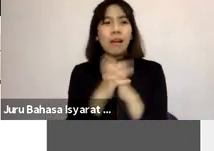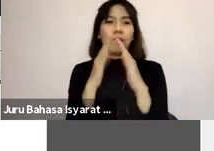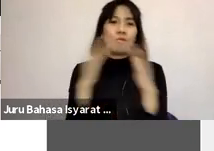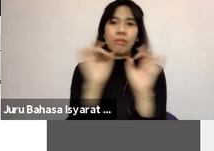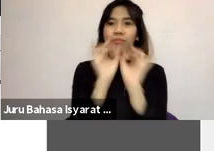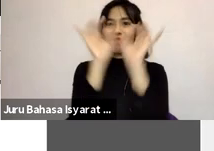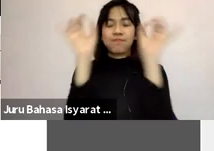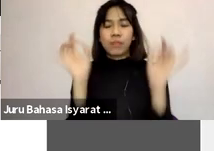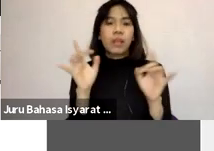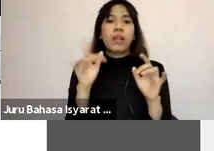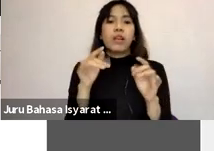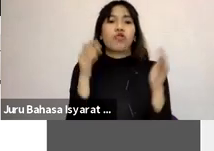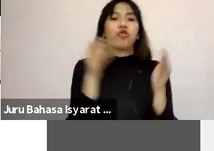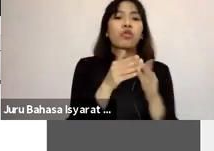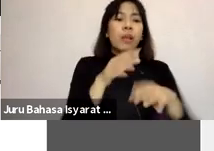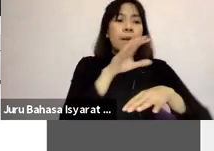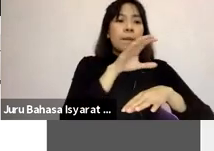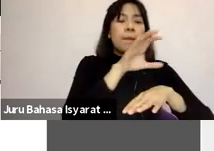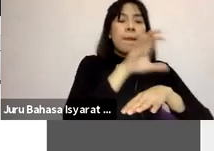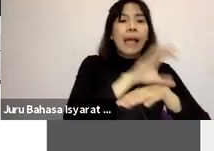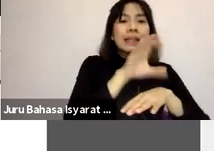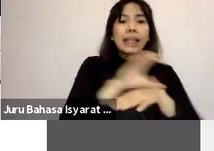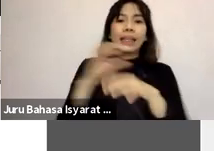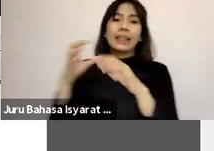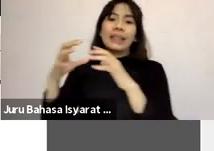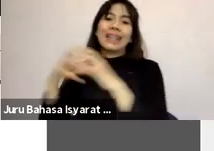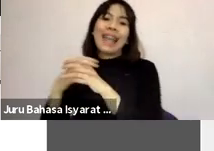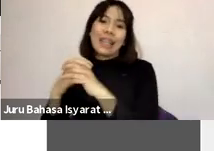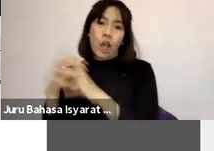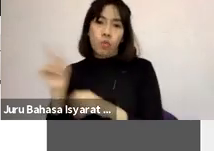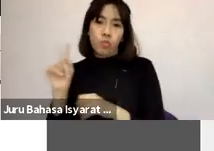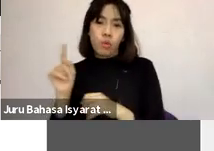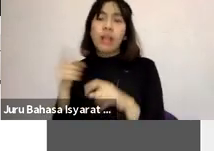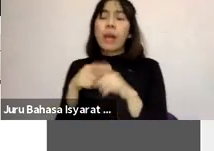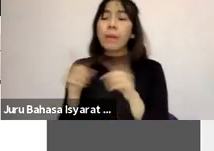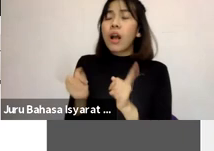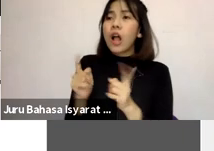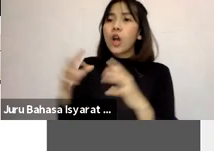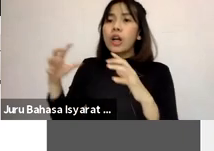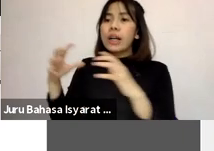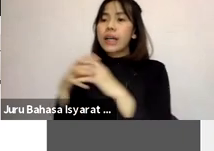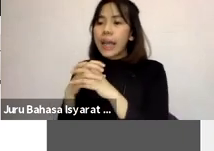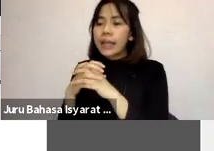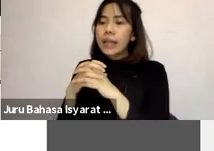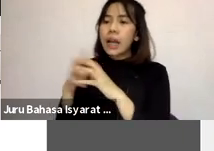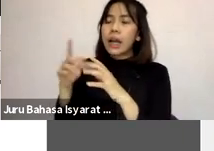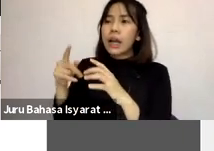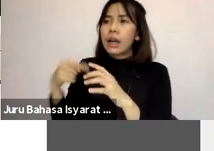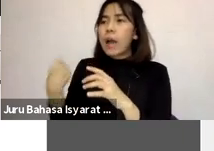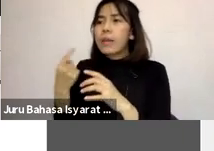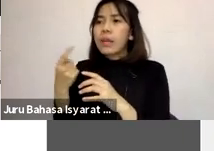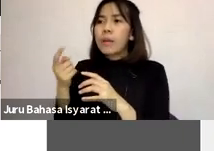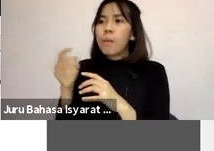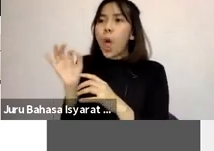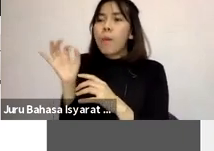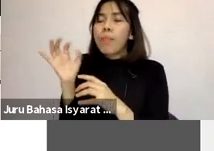kami itu di masjid dan gereja ndak tapi kami belum menemukan untuk gereja kkmnya Bagaimana atau dananya dari